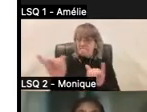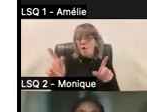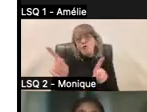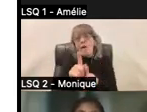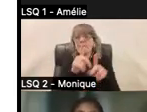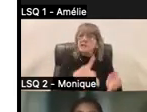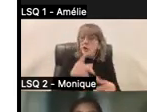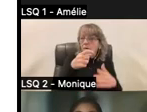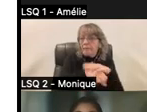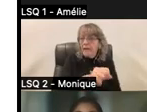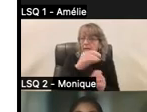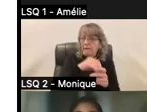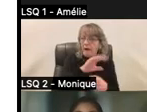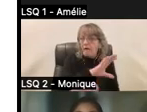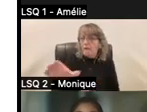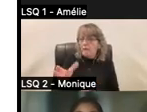Canada.